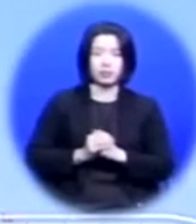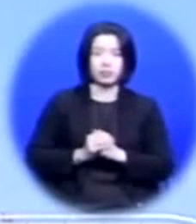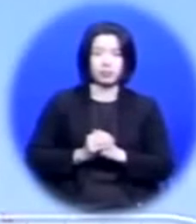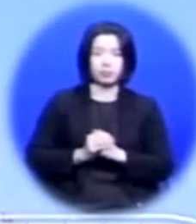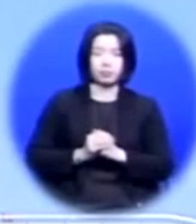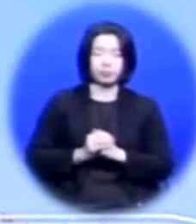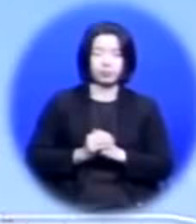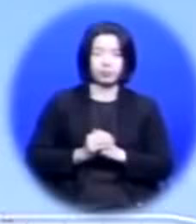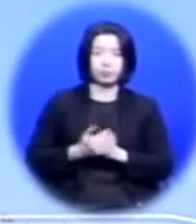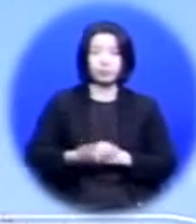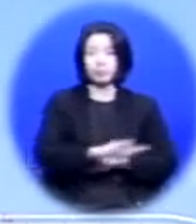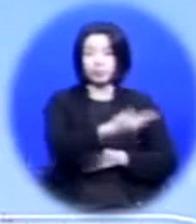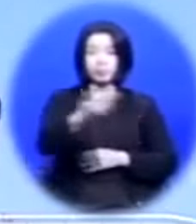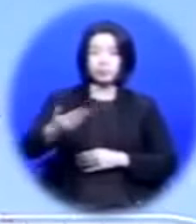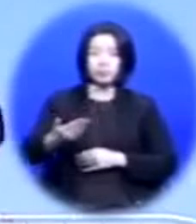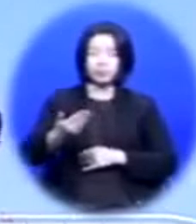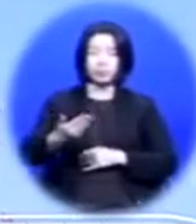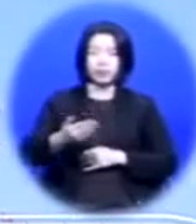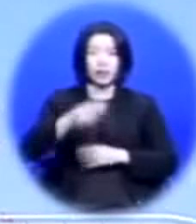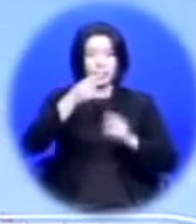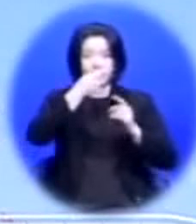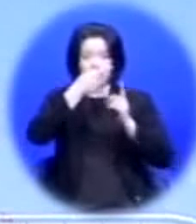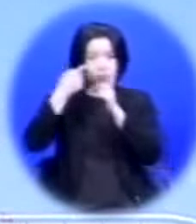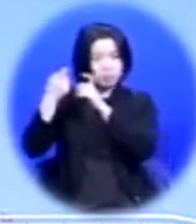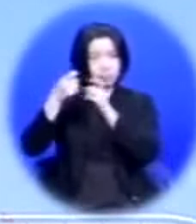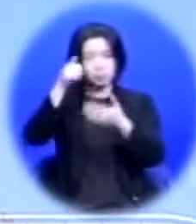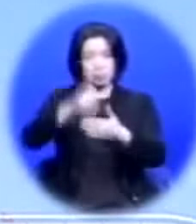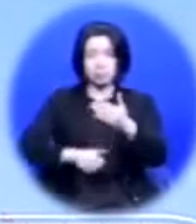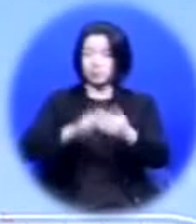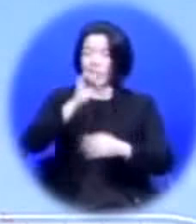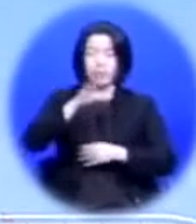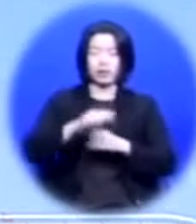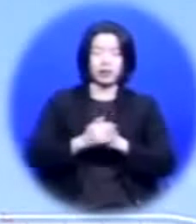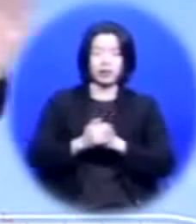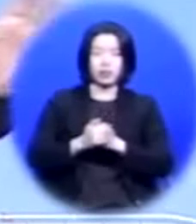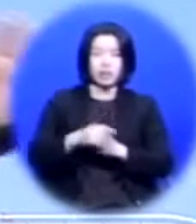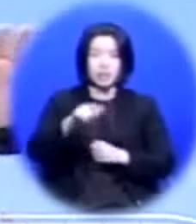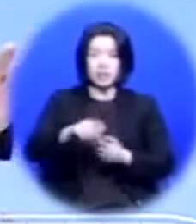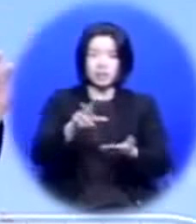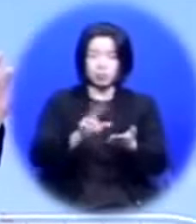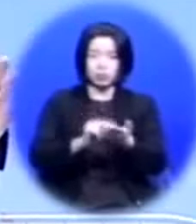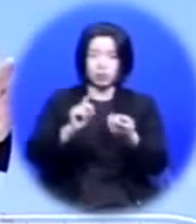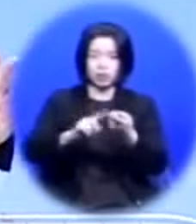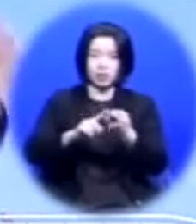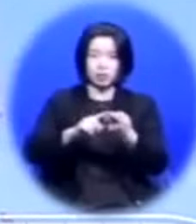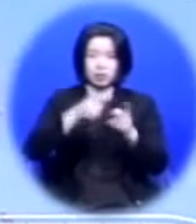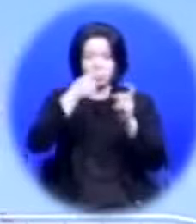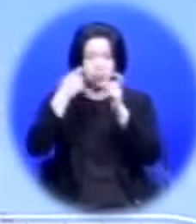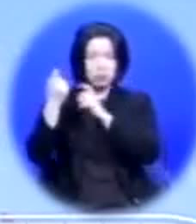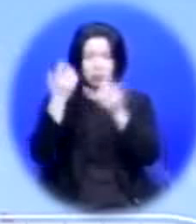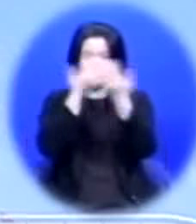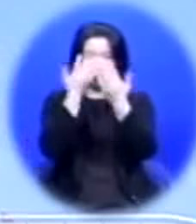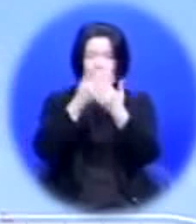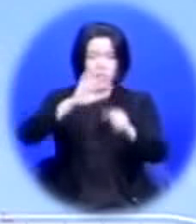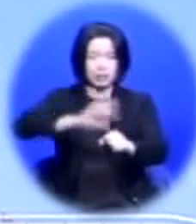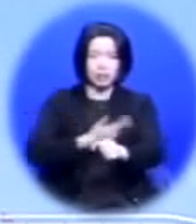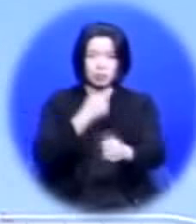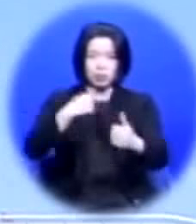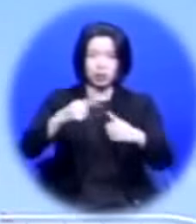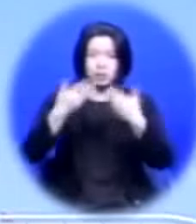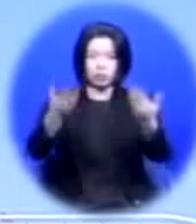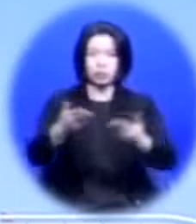내용입니다 여러분 미혹에 빠지면 안 됩니다 지금이 문제에 대해서 미혹이 있습니다 잘못 가르치는게 있다는